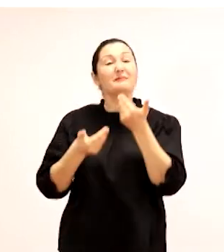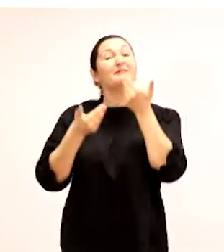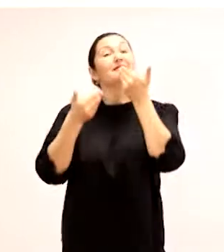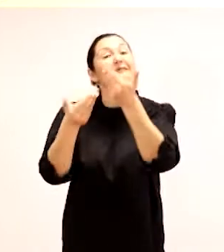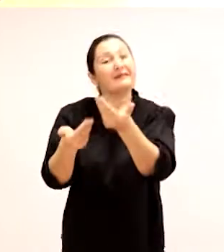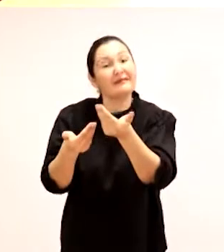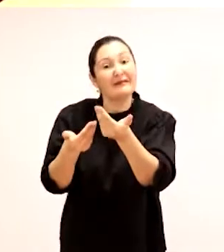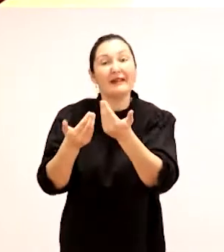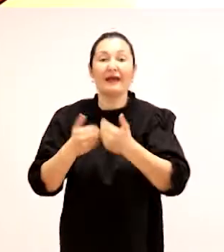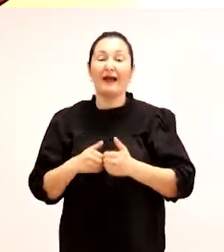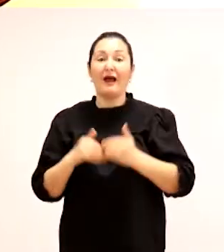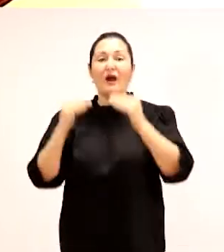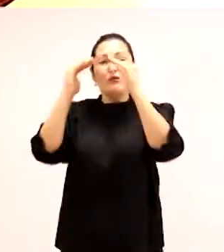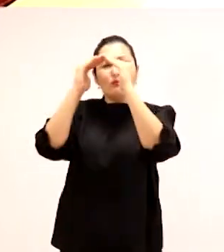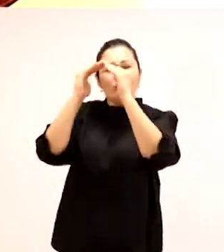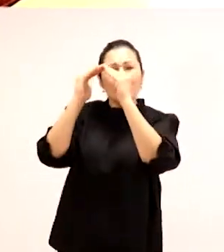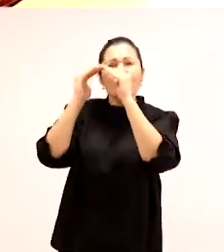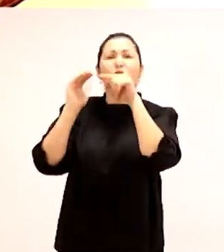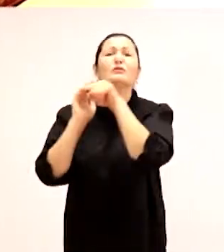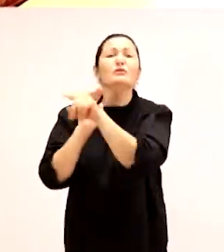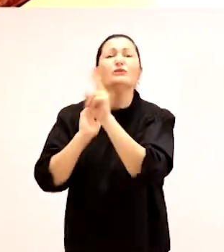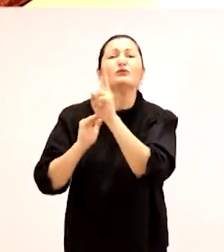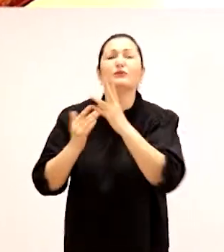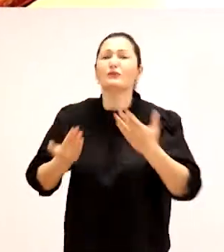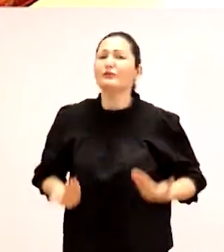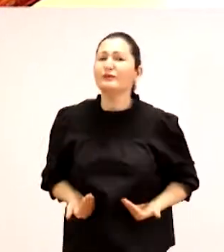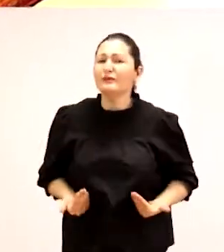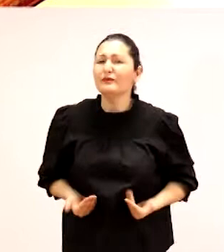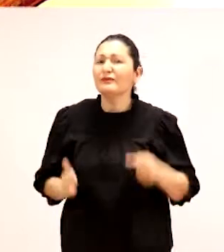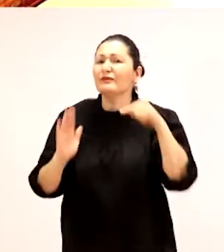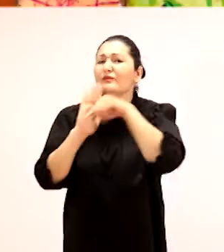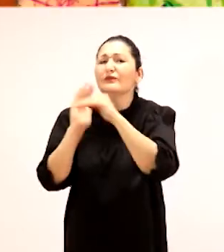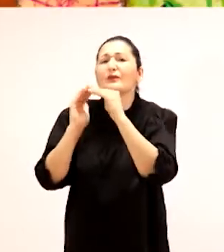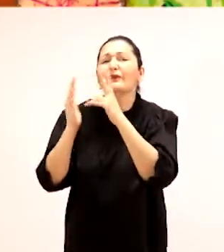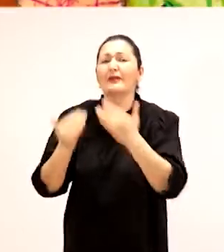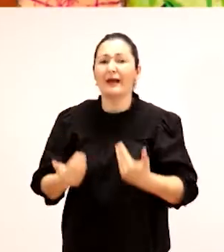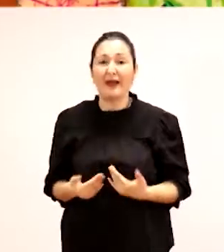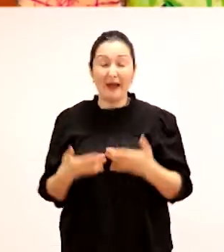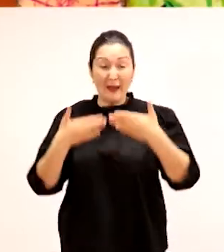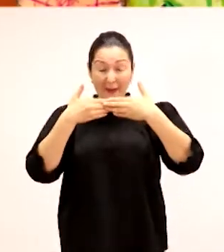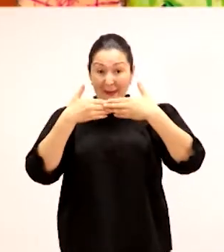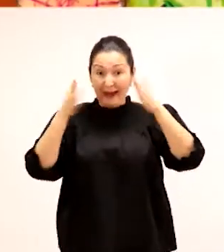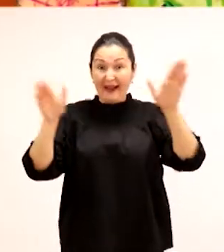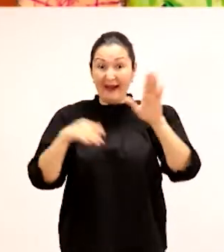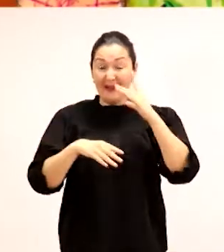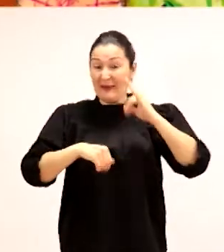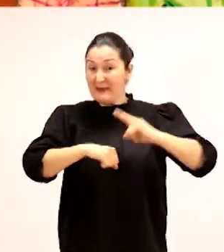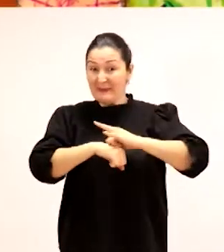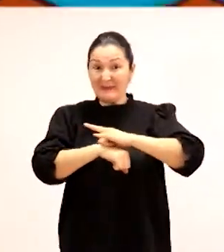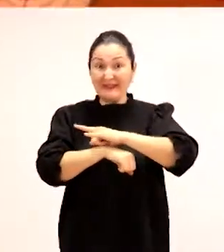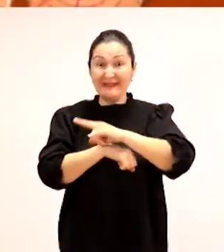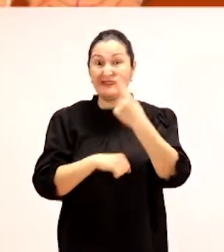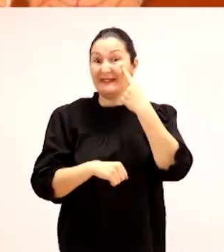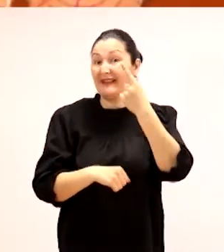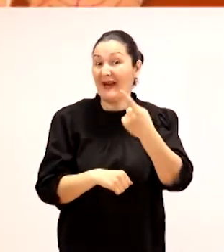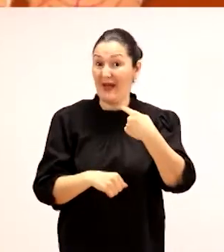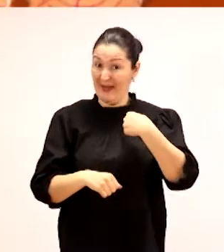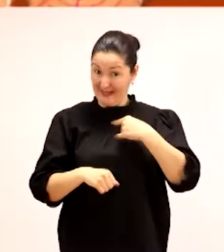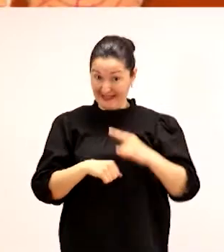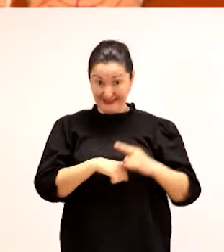спрашивает. «Терем-теремок, кто в тереме живет?» «Я, мышка-нарушка».